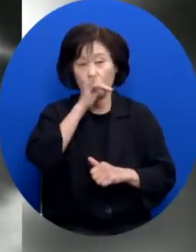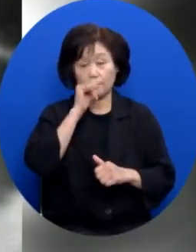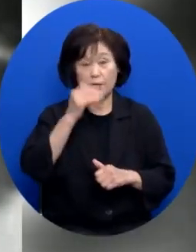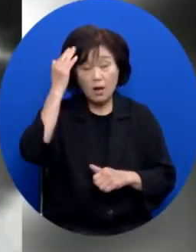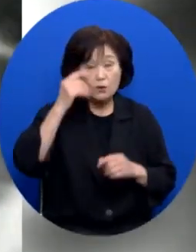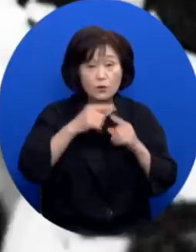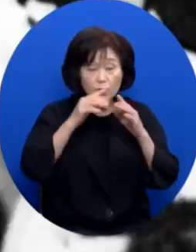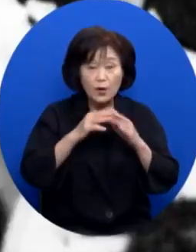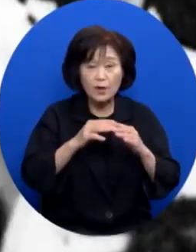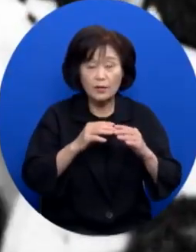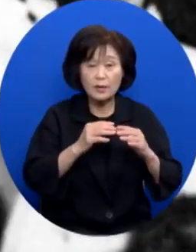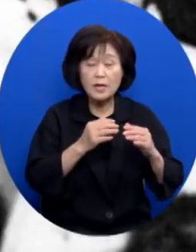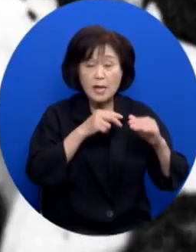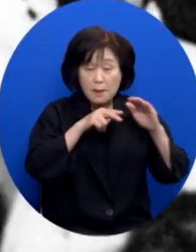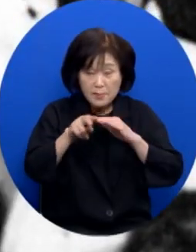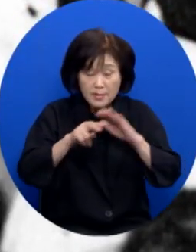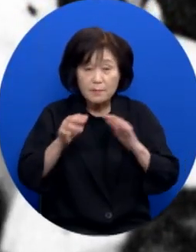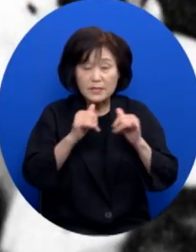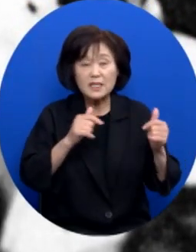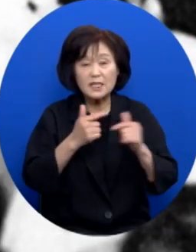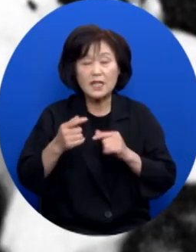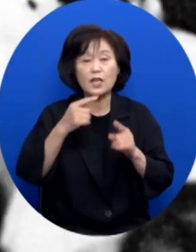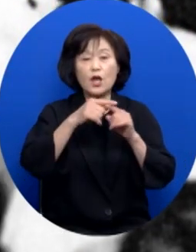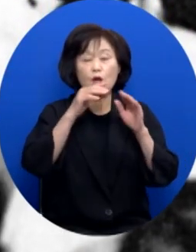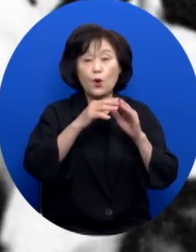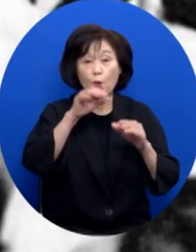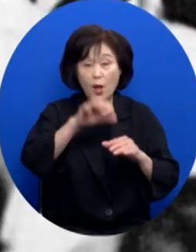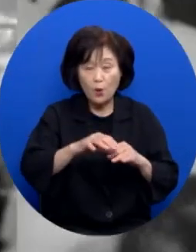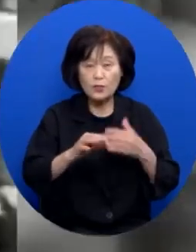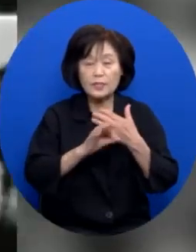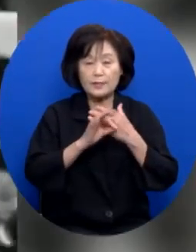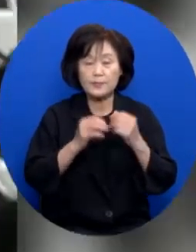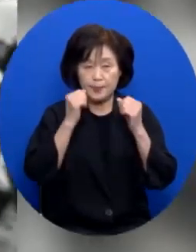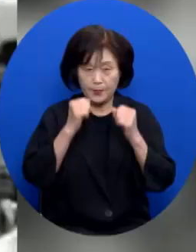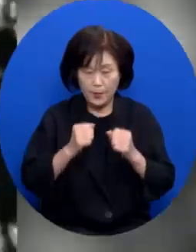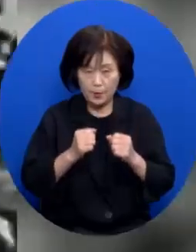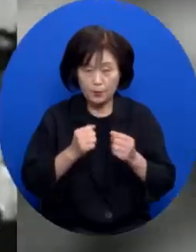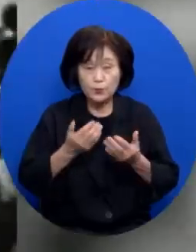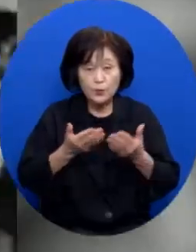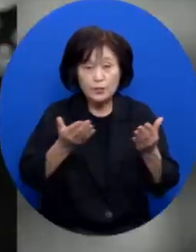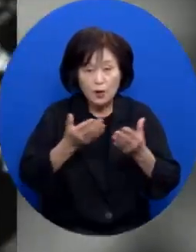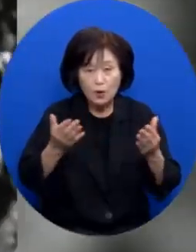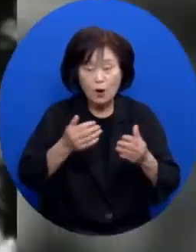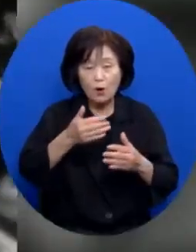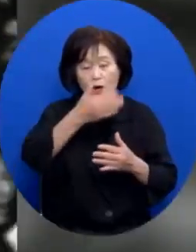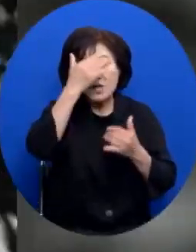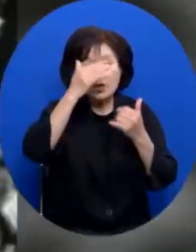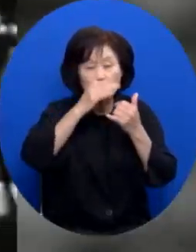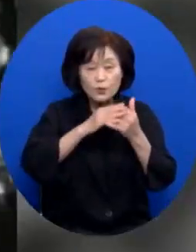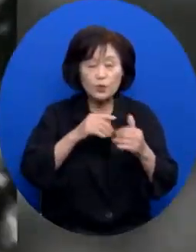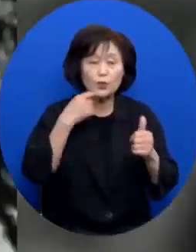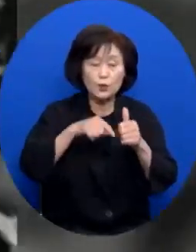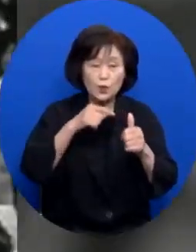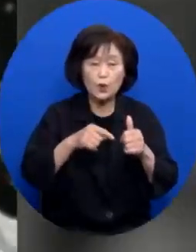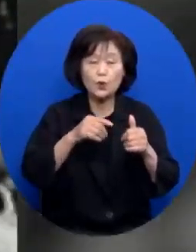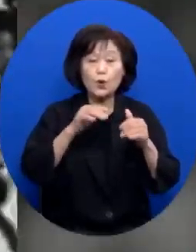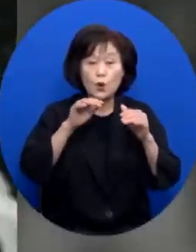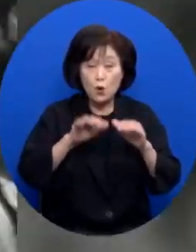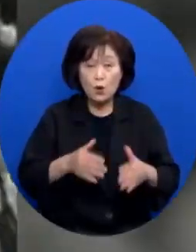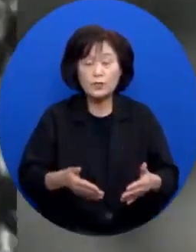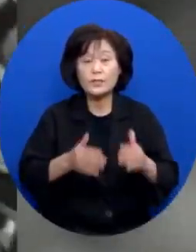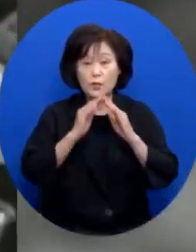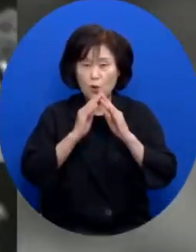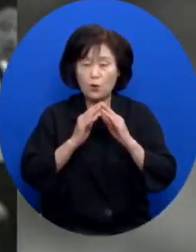교회는 피난민들에게 교회 공간을 임시 거처로 제공하고 청소년 교육 기관을 세우는 등 나라의 재건을